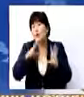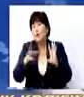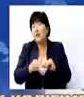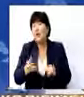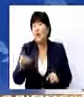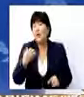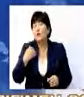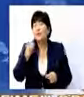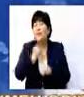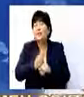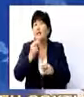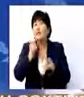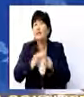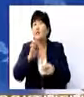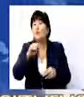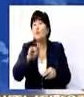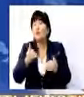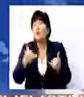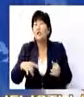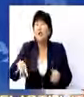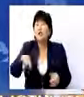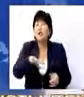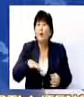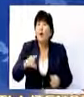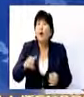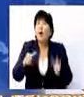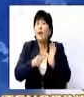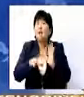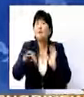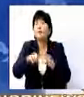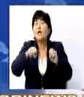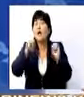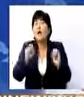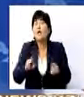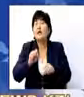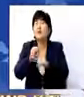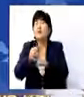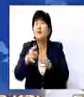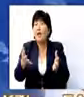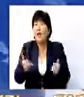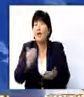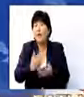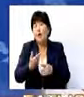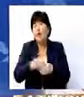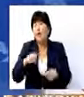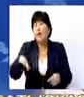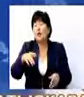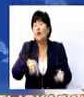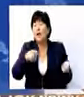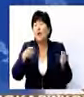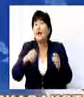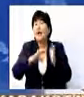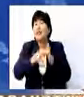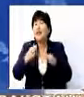нәтижесінде Қызылордада жасалған темір бетондарды бүгінде республика бойынша 6 облыс арнай тапсырыспен алдыртып отыр. Бұған дейін Еуропадан әкелінетін